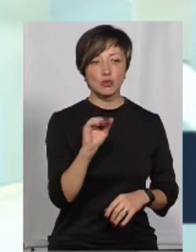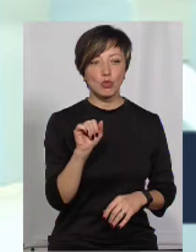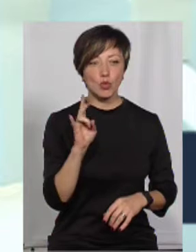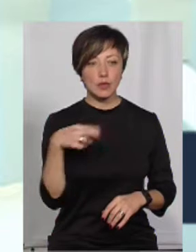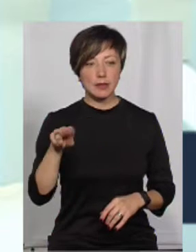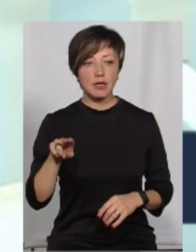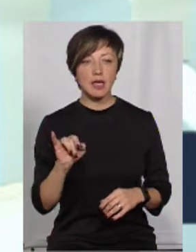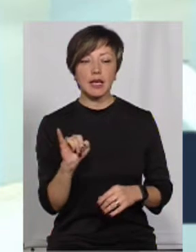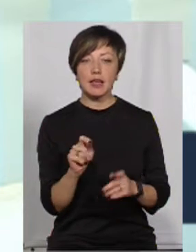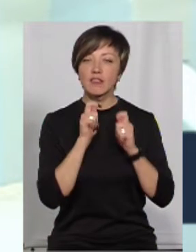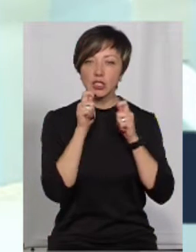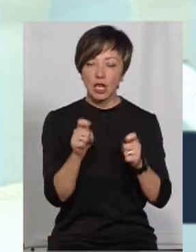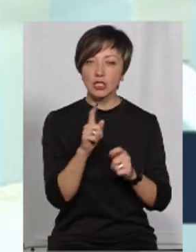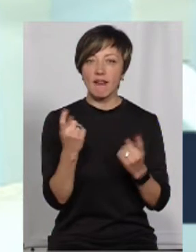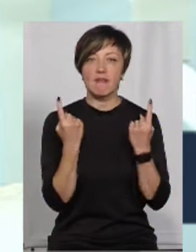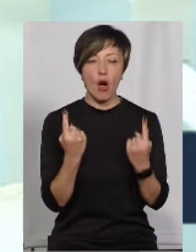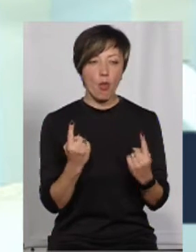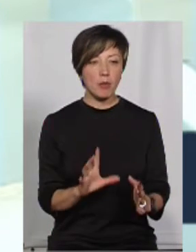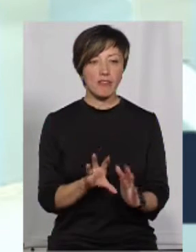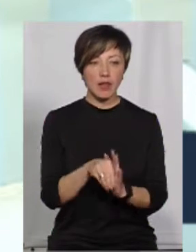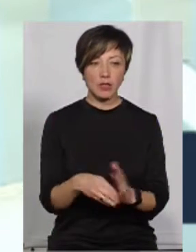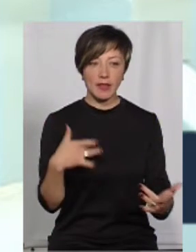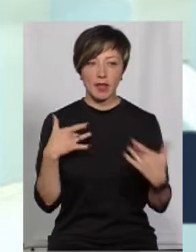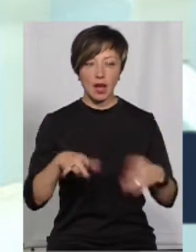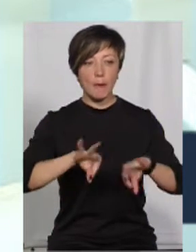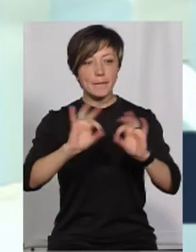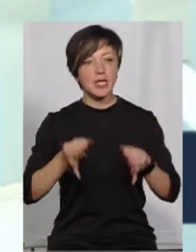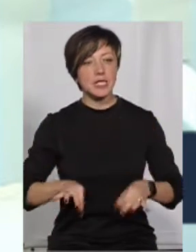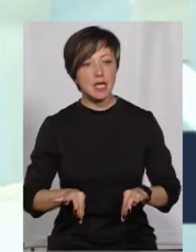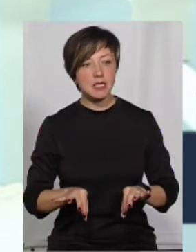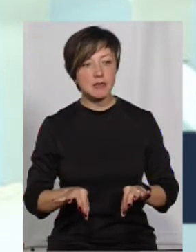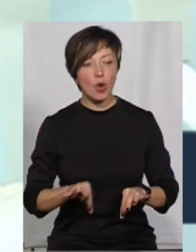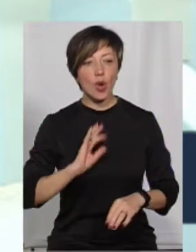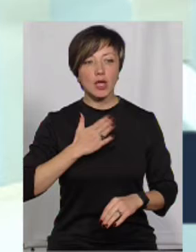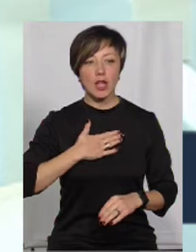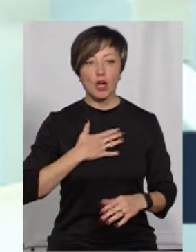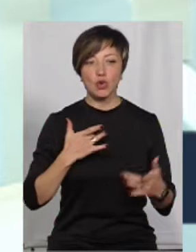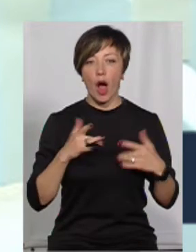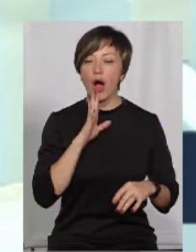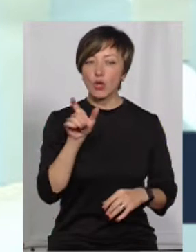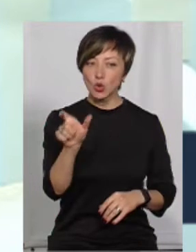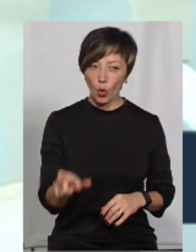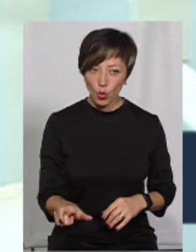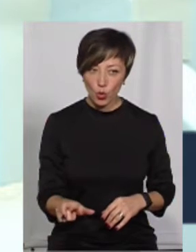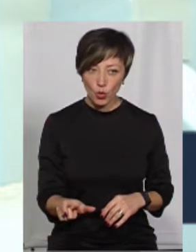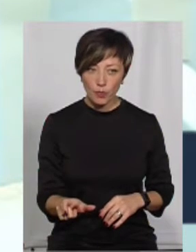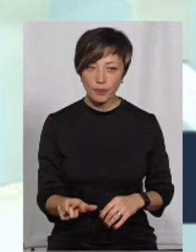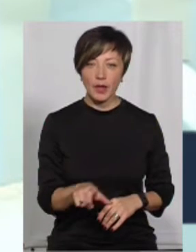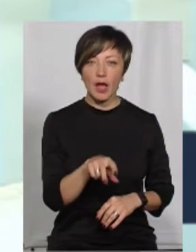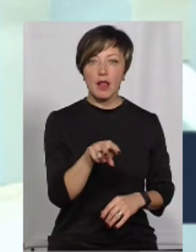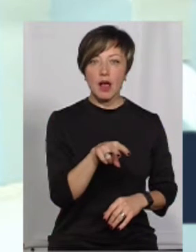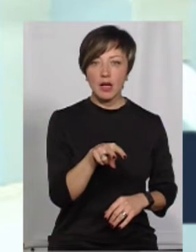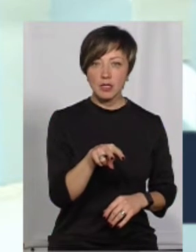І відзначили за вагомий внесок в театральне мистецтво нашу акторку